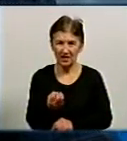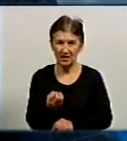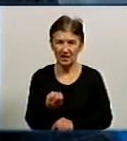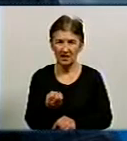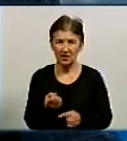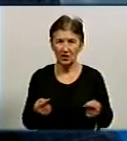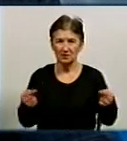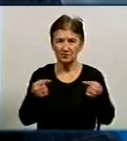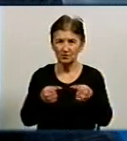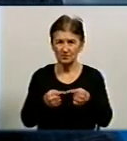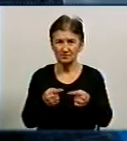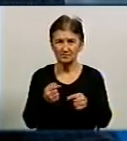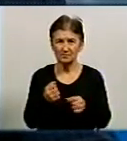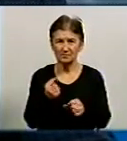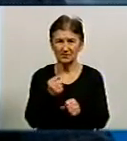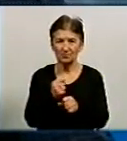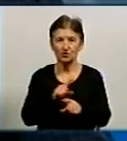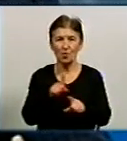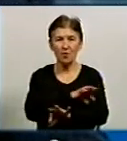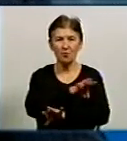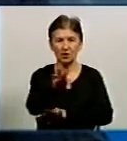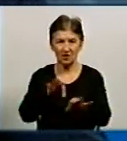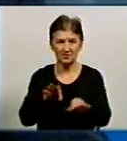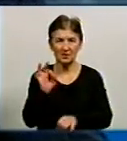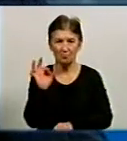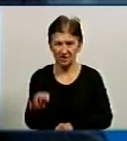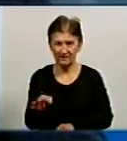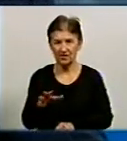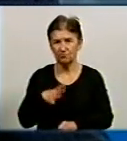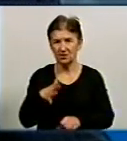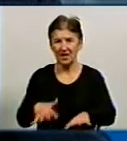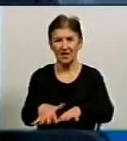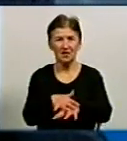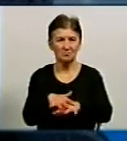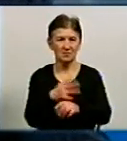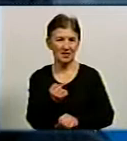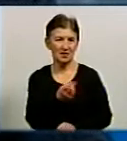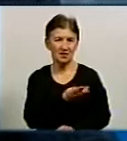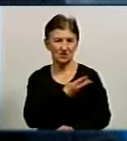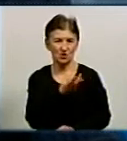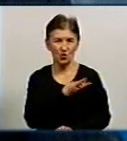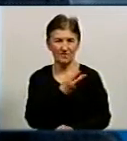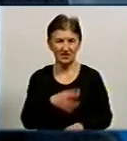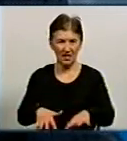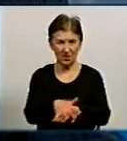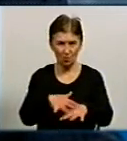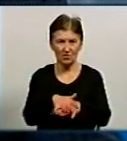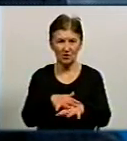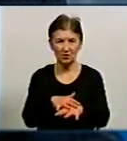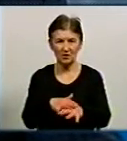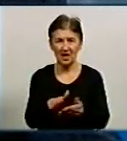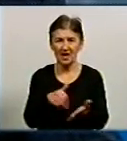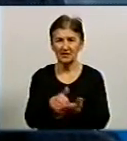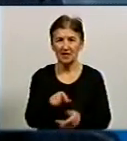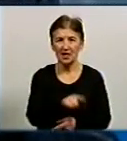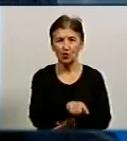певні міри для того, щоб проекти були справді громадські і ініційовані були громадою. От. Це саме для того,